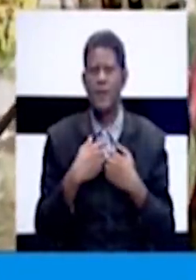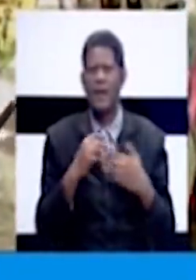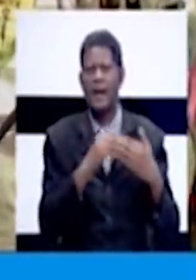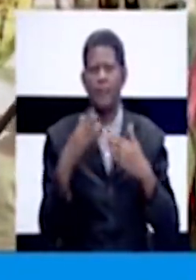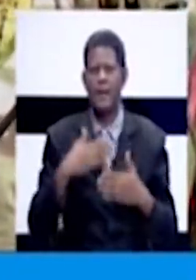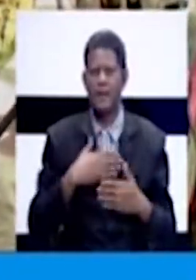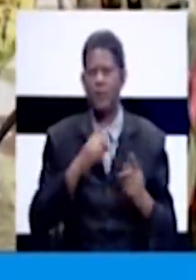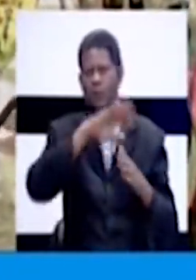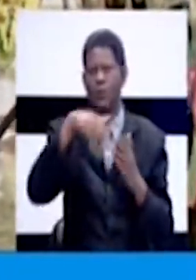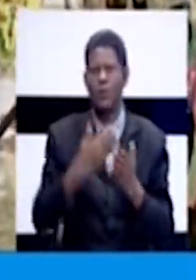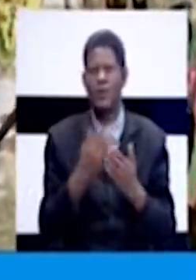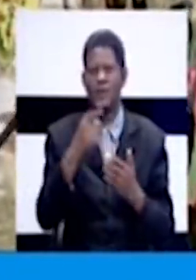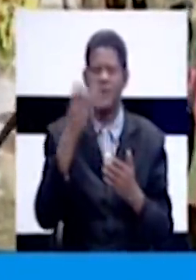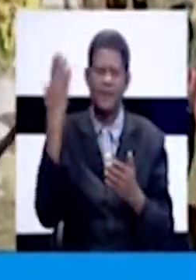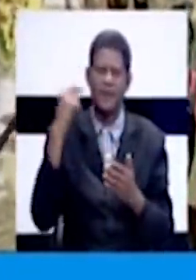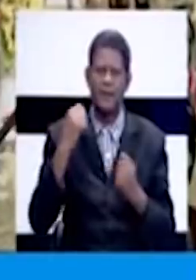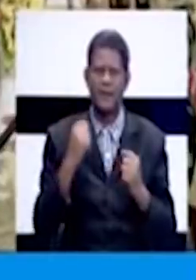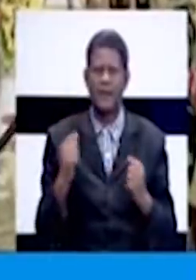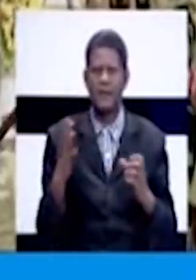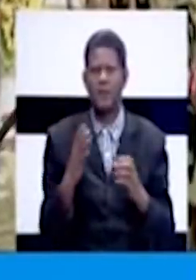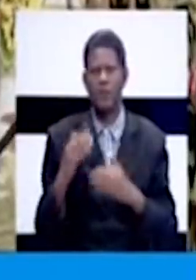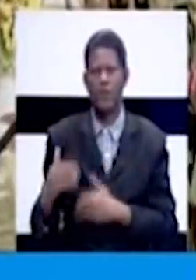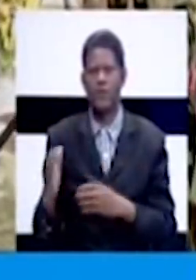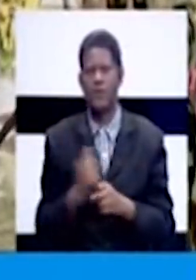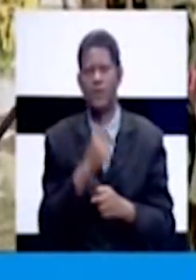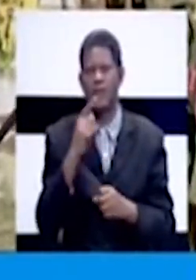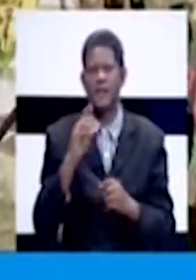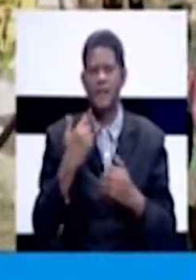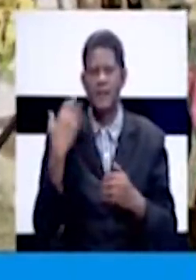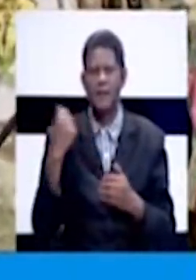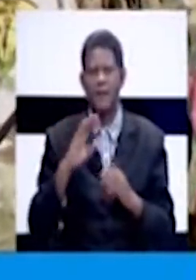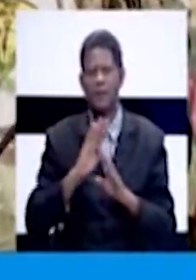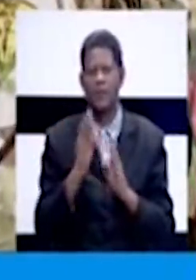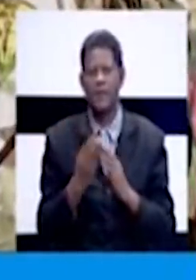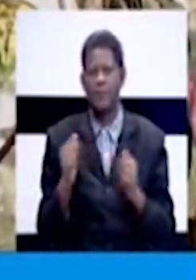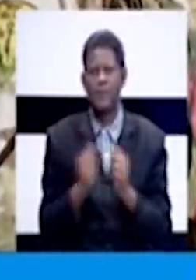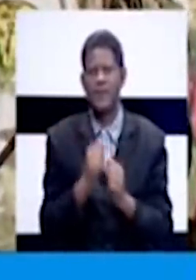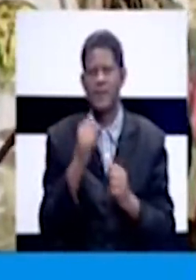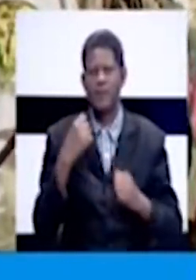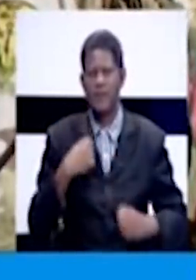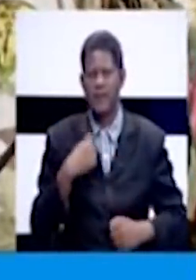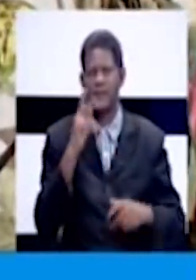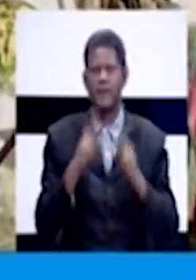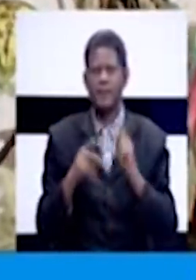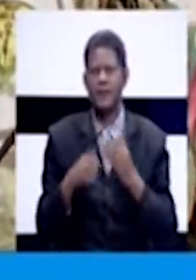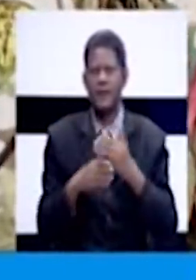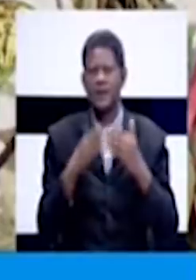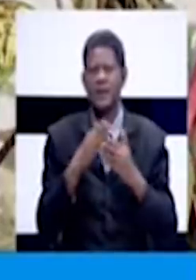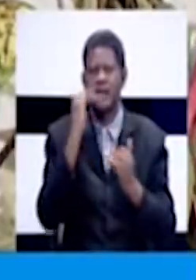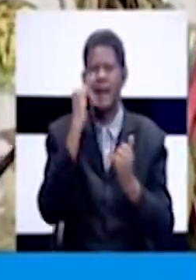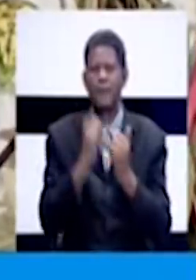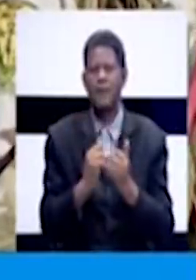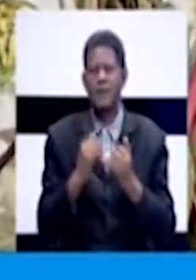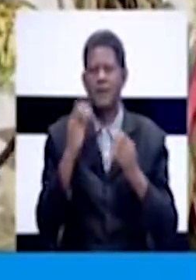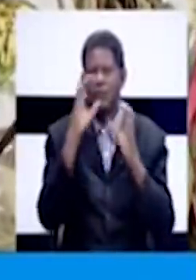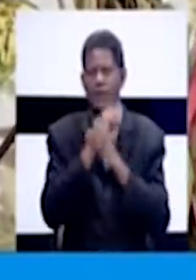أول كلو تزنغرة تنكرراو قوني وسيدو تنزنغرة هنتاتن مستيزي مستي سراويت تدراجو حزين نايمة جرشا